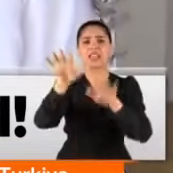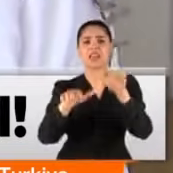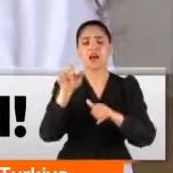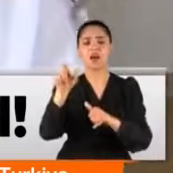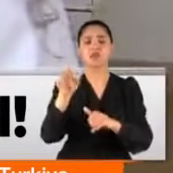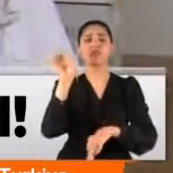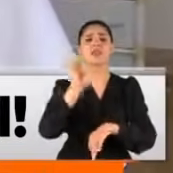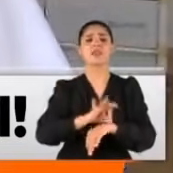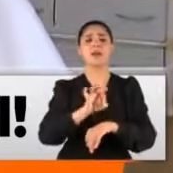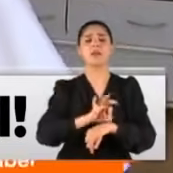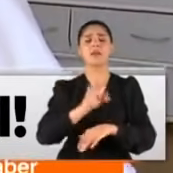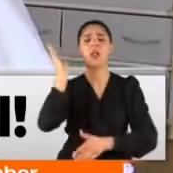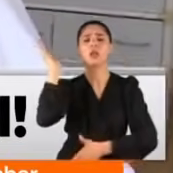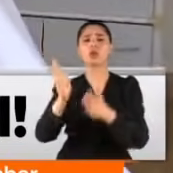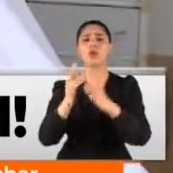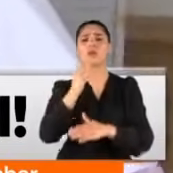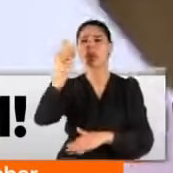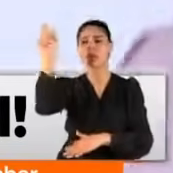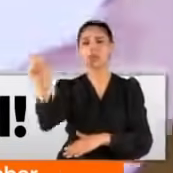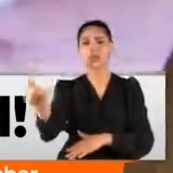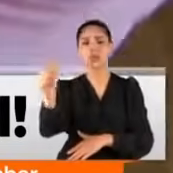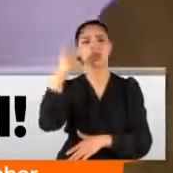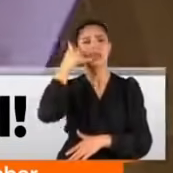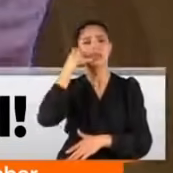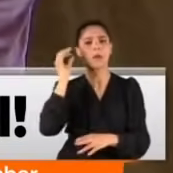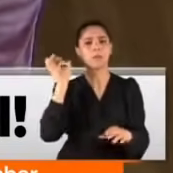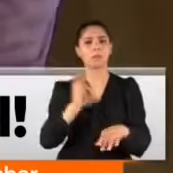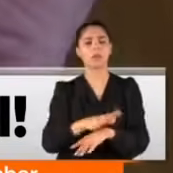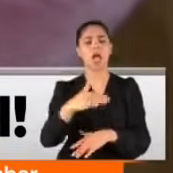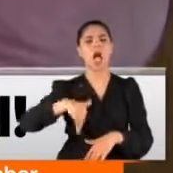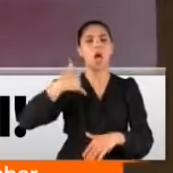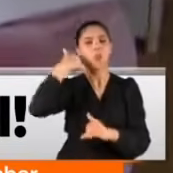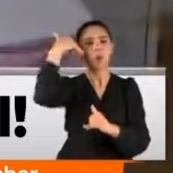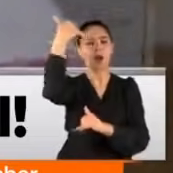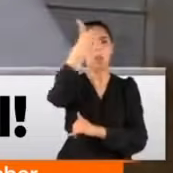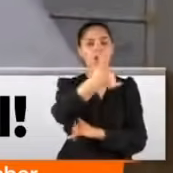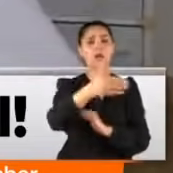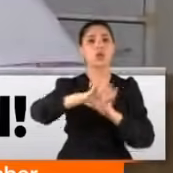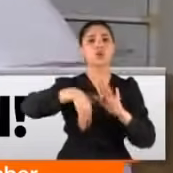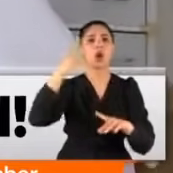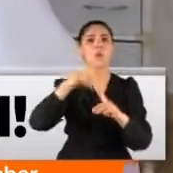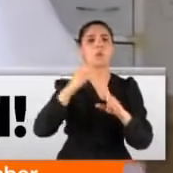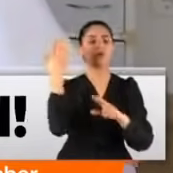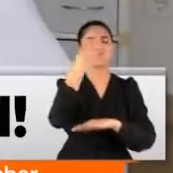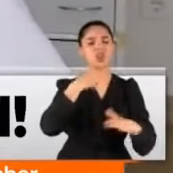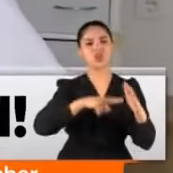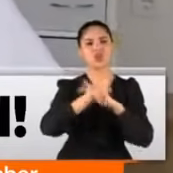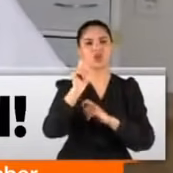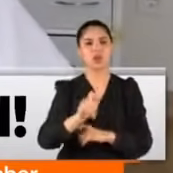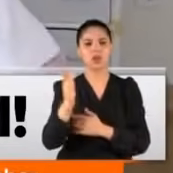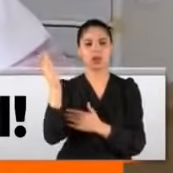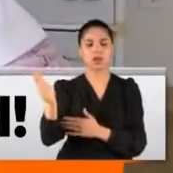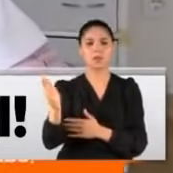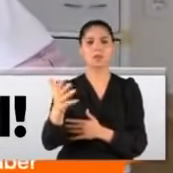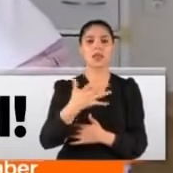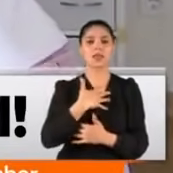ve dakikalarca darp edilen kadın hemen telefona sarıldı ve avukatını aradı. Ardından polise giderek şikayetçi oldu.